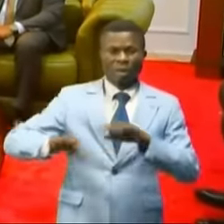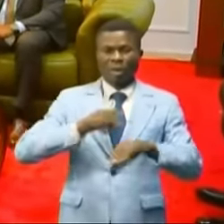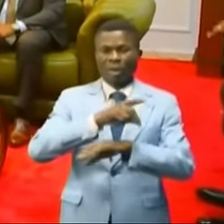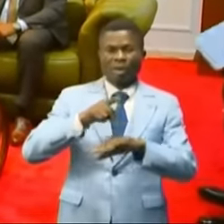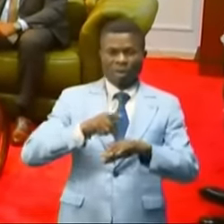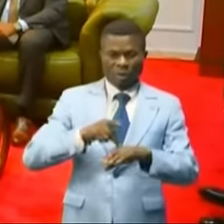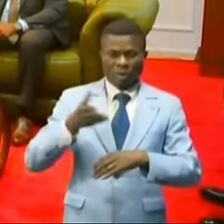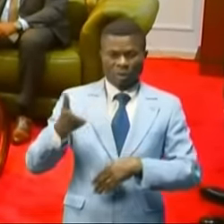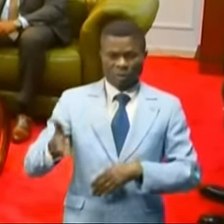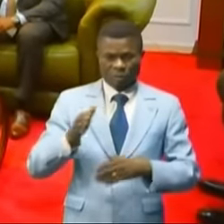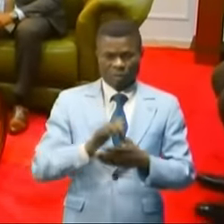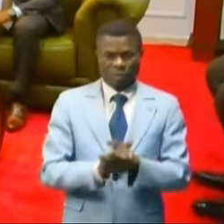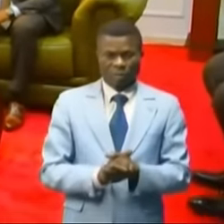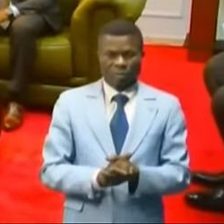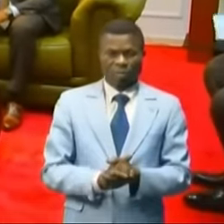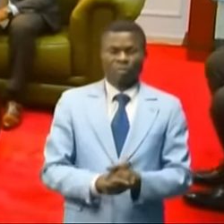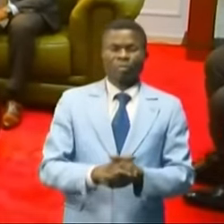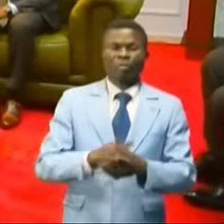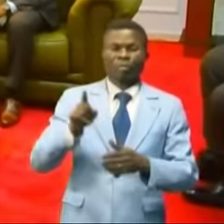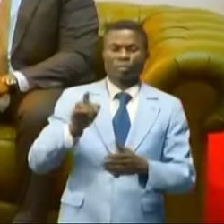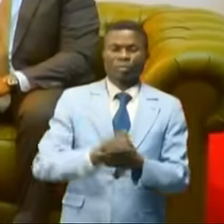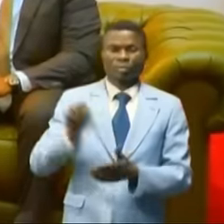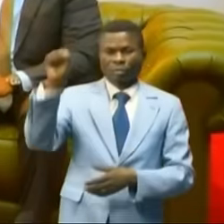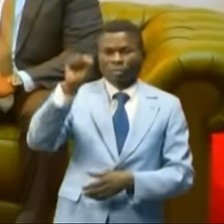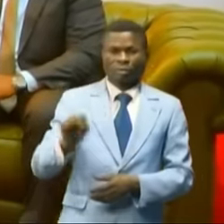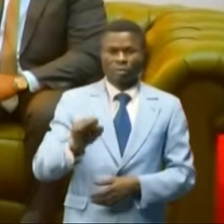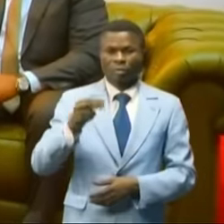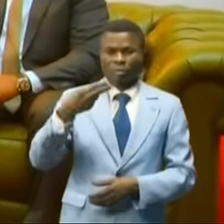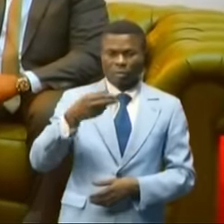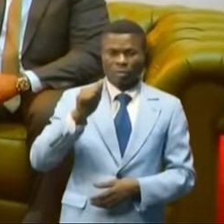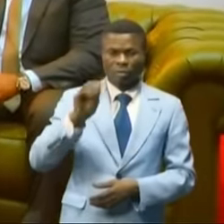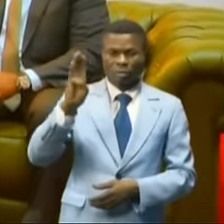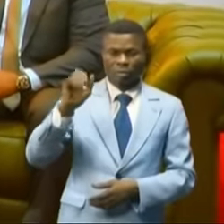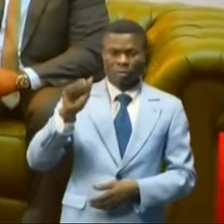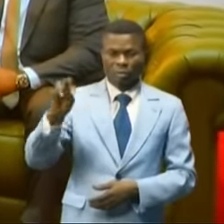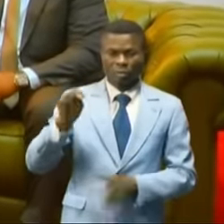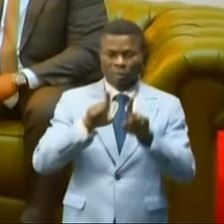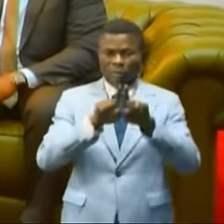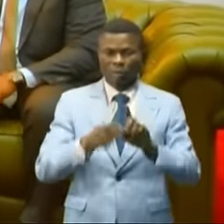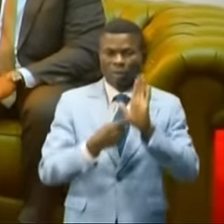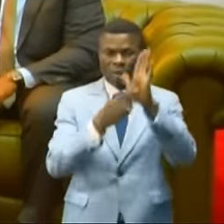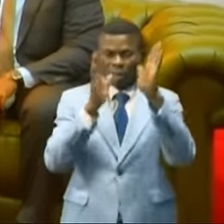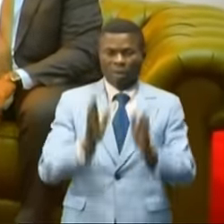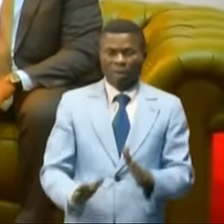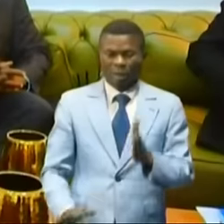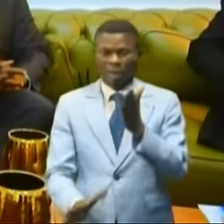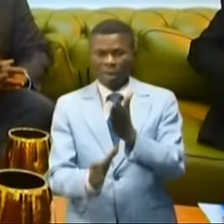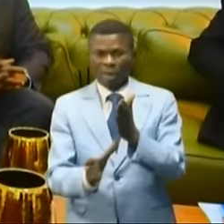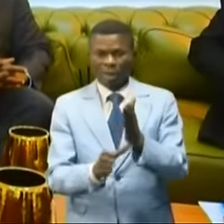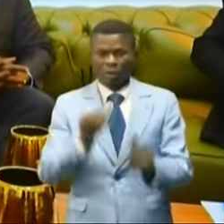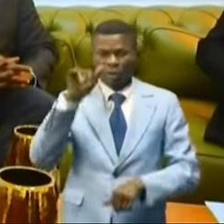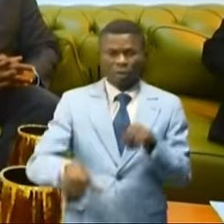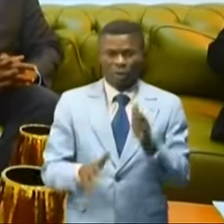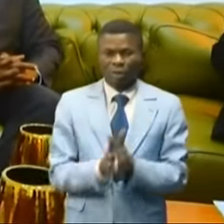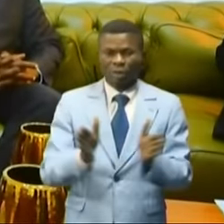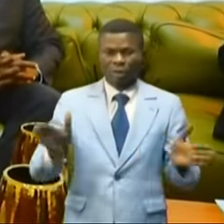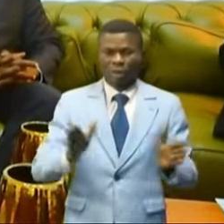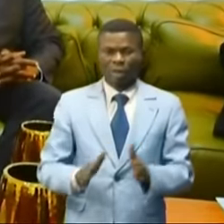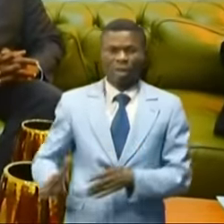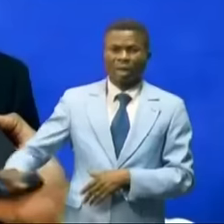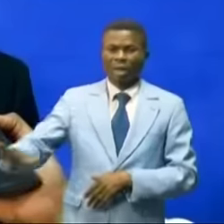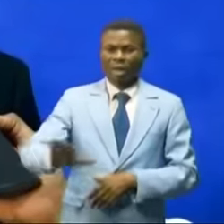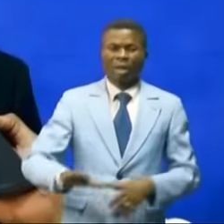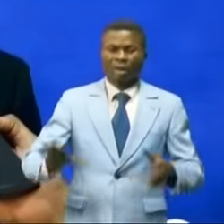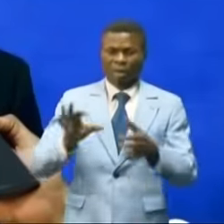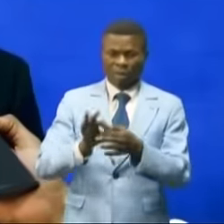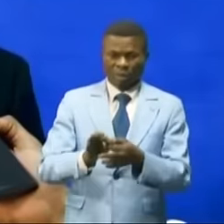Affaires Coutumières, Jacquemain Chabani Louko, et le représentant spécial adjoint du secrétaire général des Nations Unies, Bruno Le